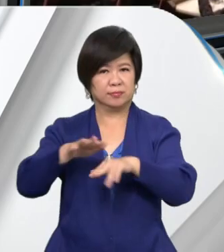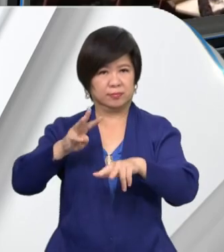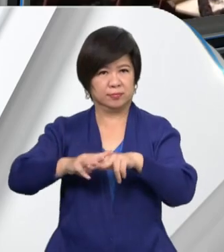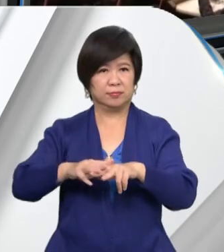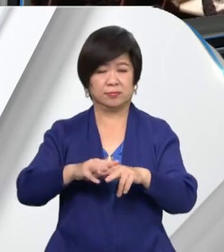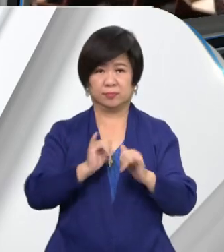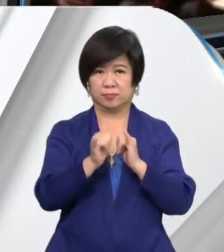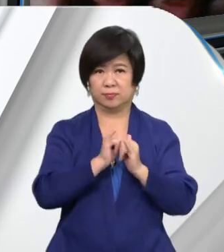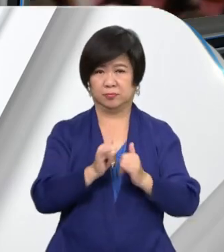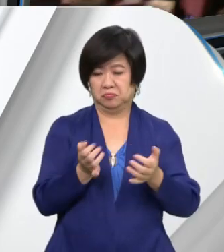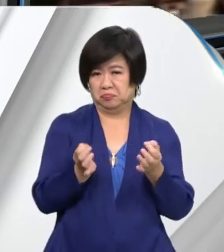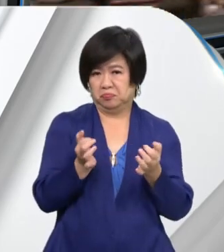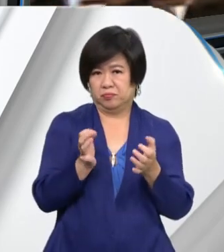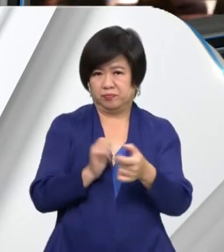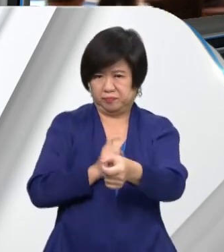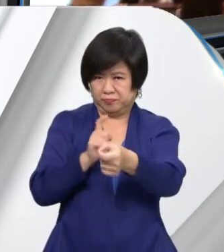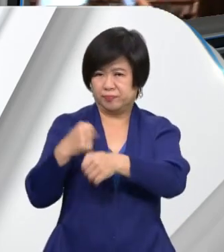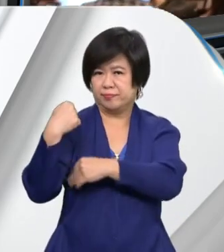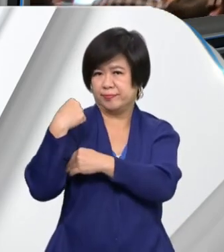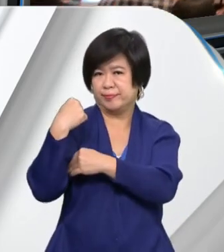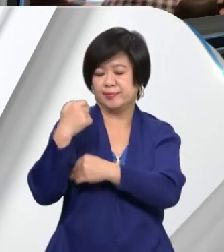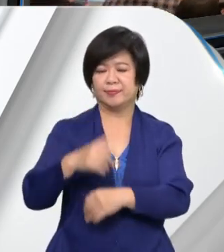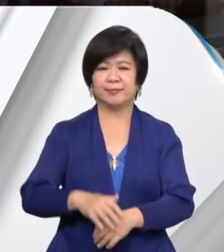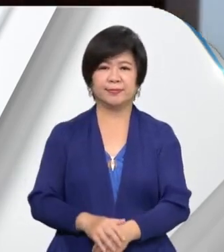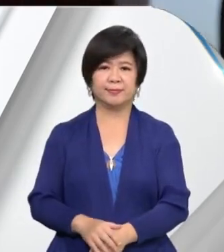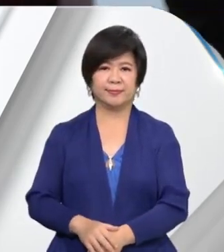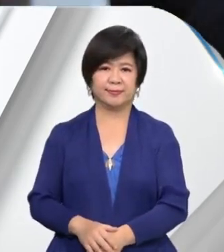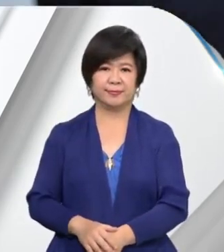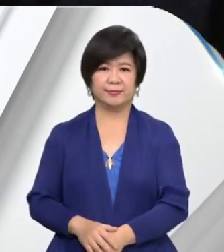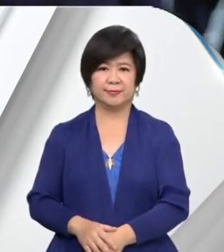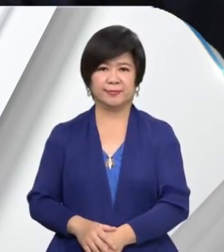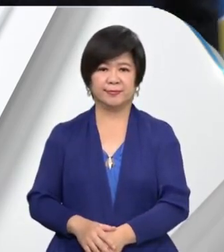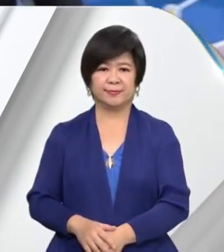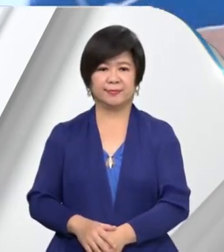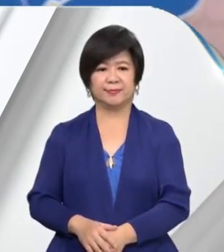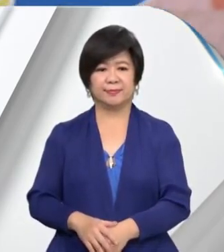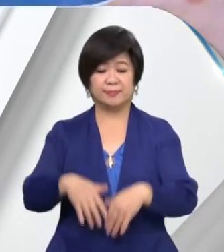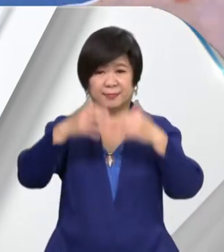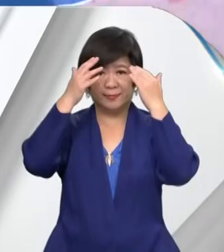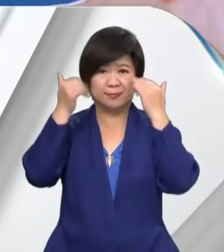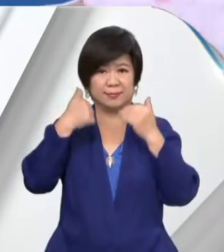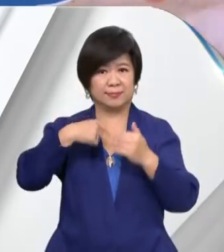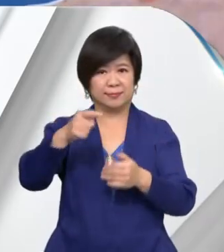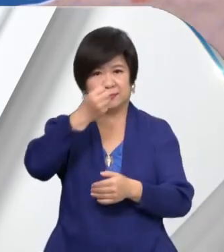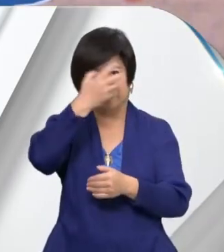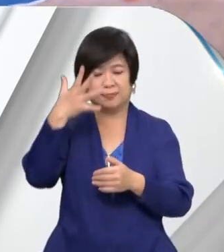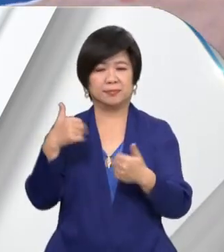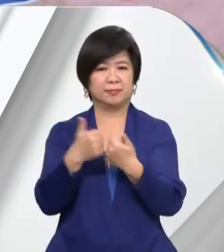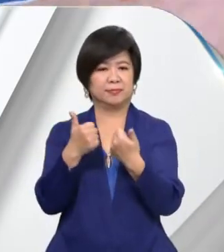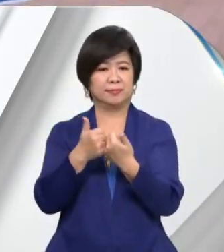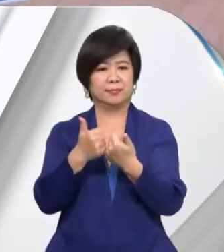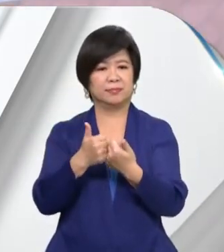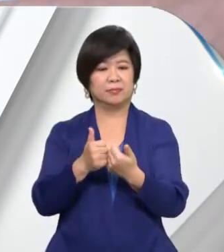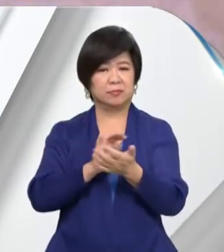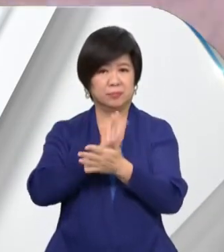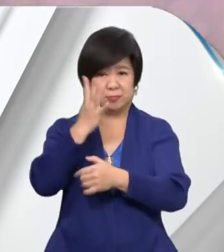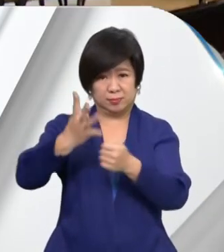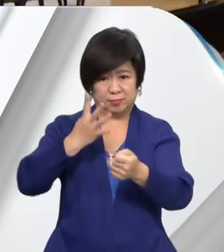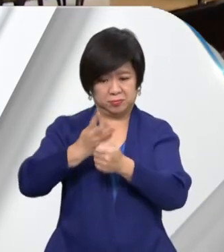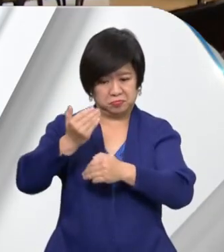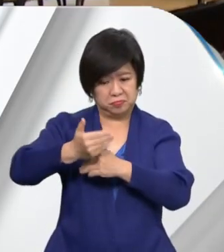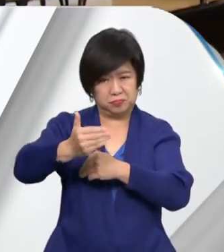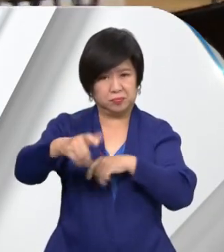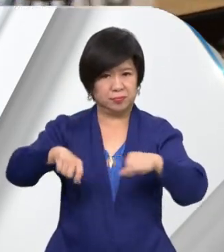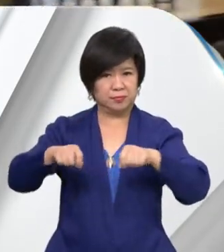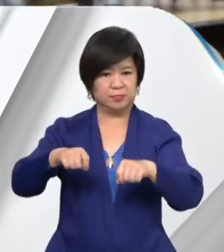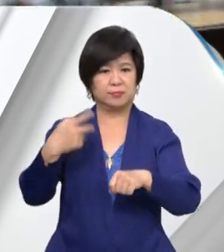全，人民就钱准做总目标。 黄国昌参加青年论坛，面对未来青年政策规划，其